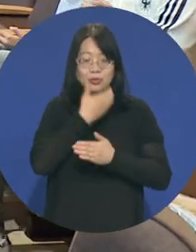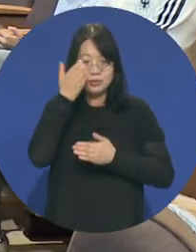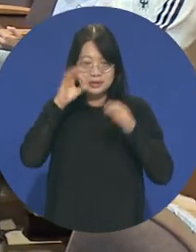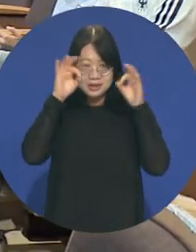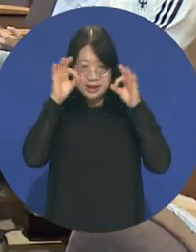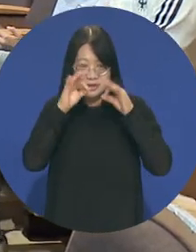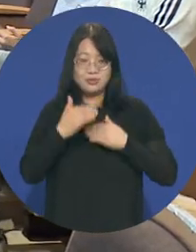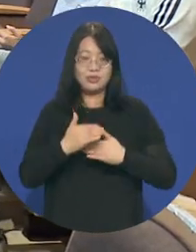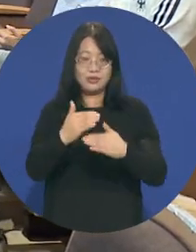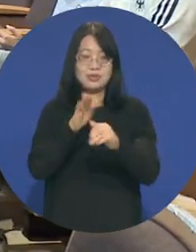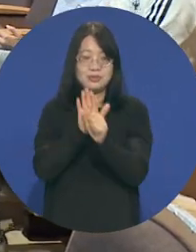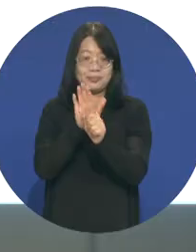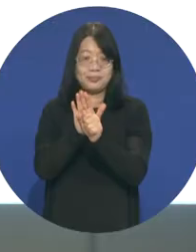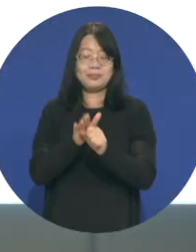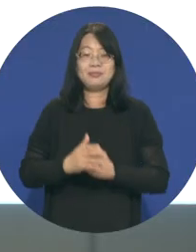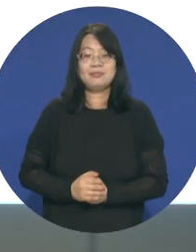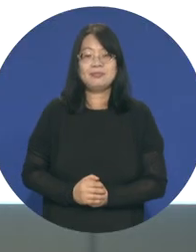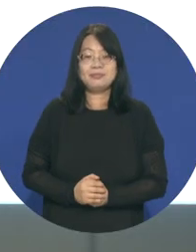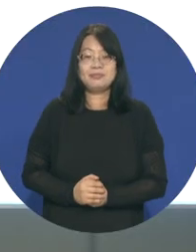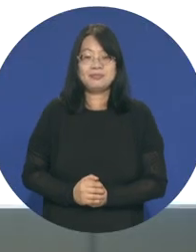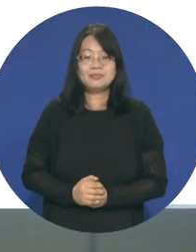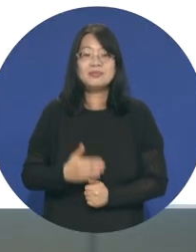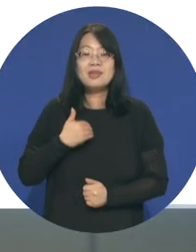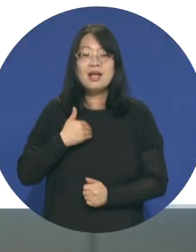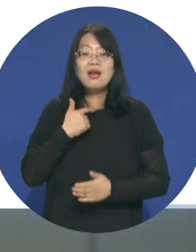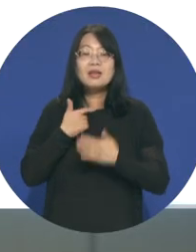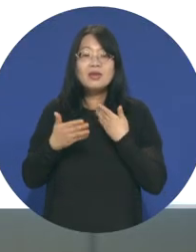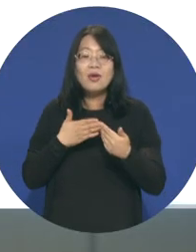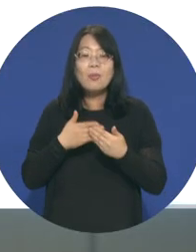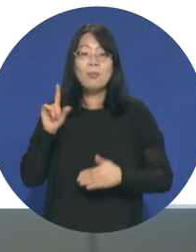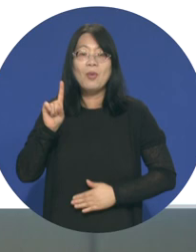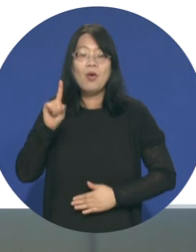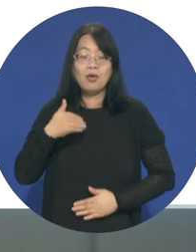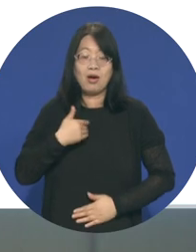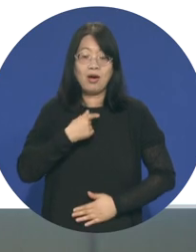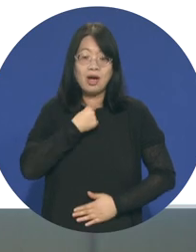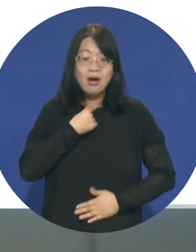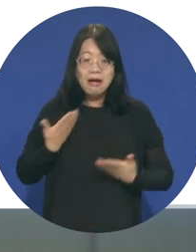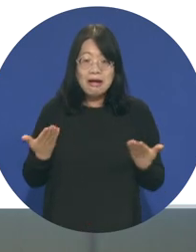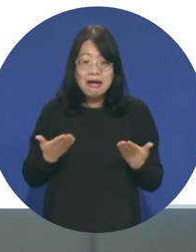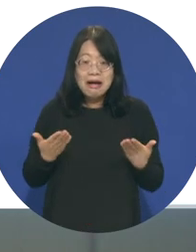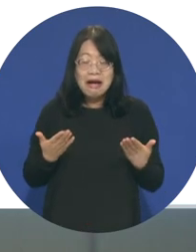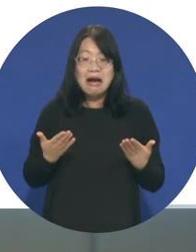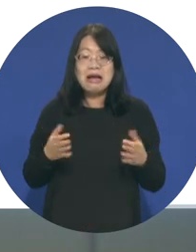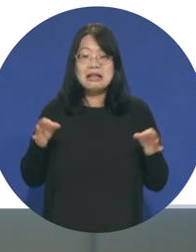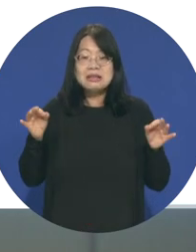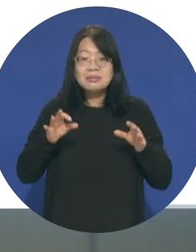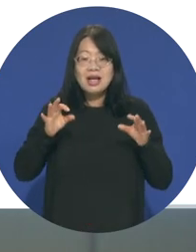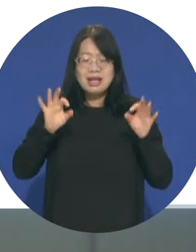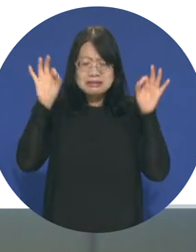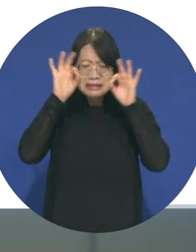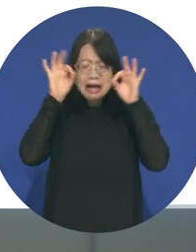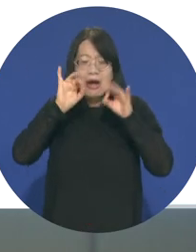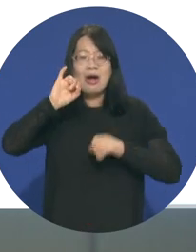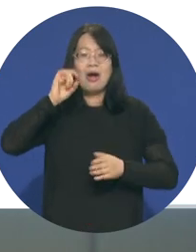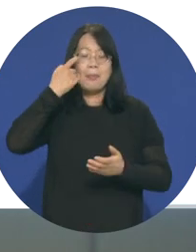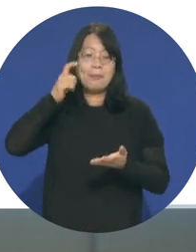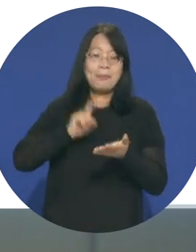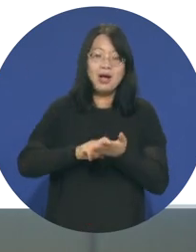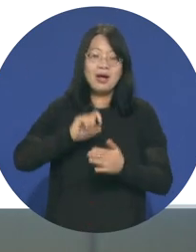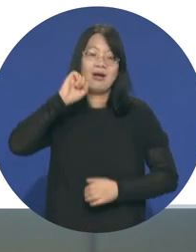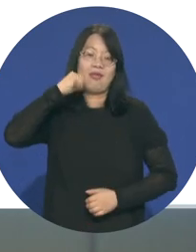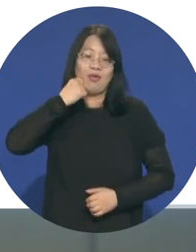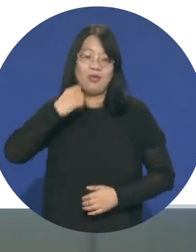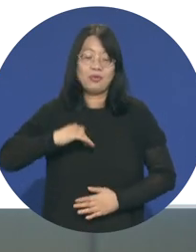과정을 응원했습니다. 제 경험에 의하면 내가 하고 싶은 일은 금방 찾기 어려운 것 같습니다.